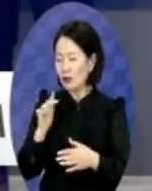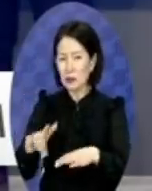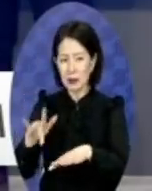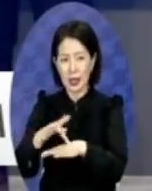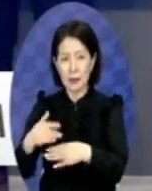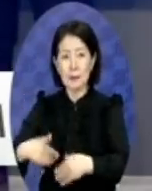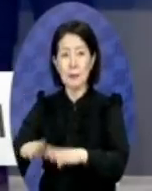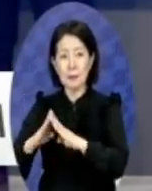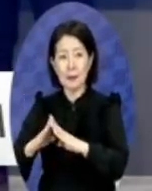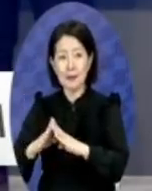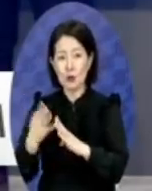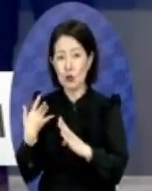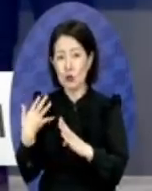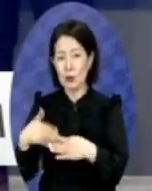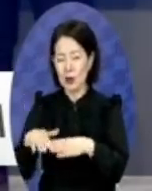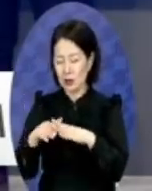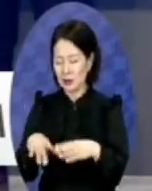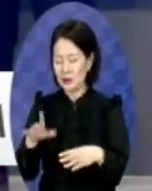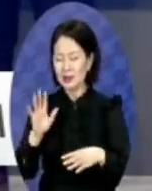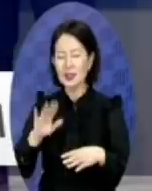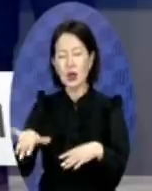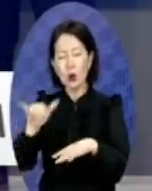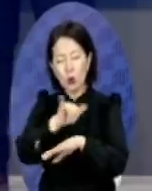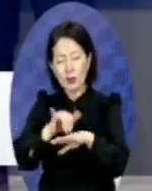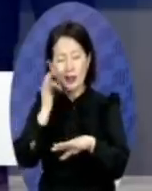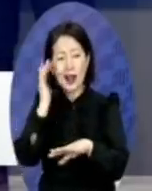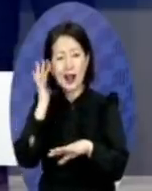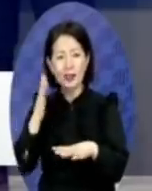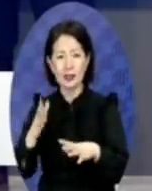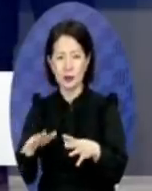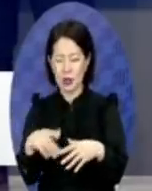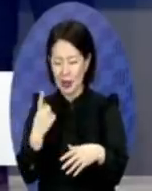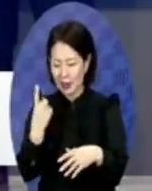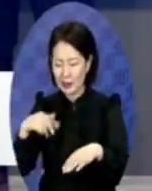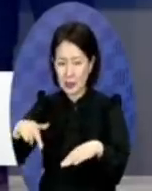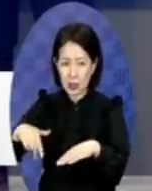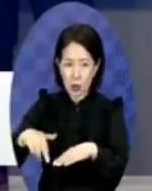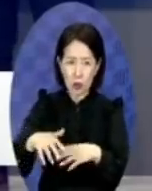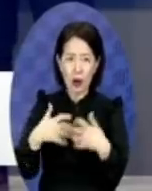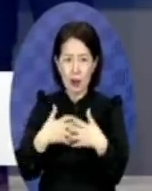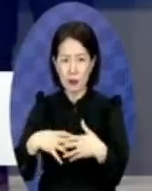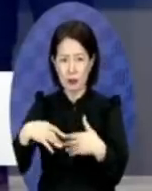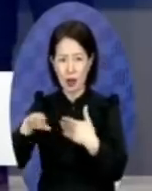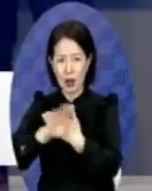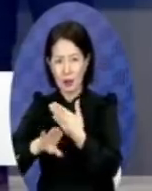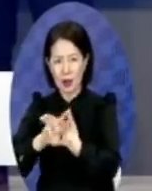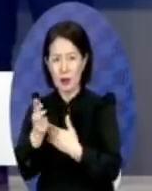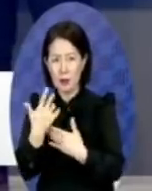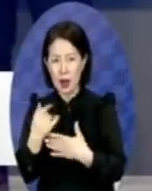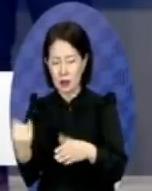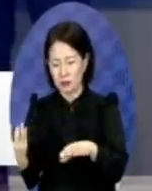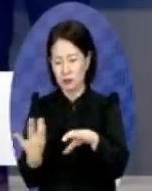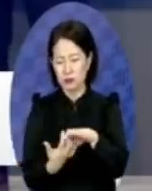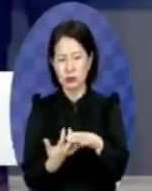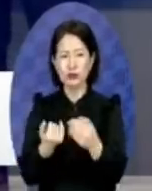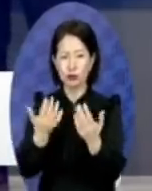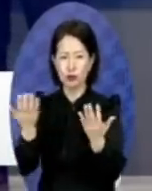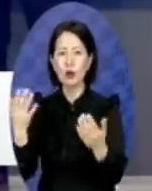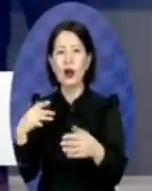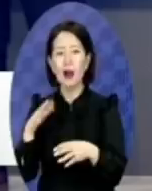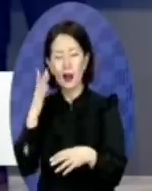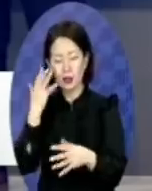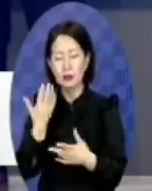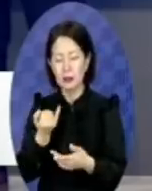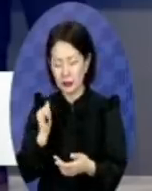бол яг энэ ан амьтдыг одоо бэртэж гимцэн ч юм уу одоо суурьшлийн өмсрөө ганцаараа явж яхад нь бол хамгаалахын байрыг бол бий болгоцсон байдаг. За энэ байрны хувьд